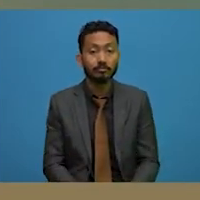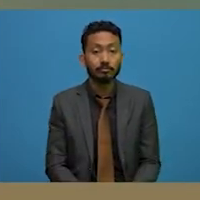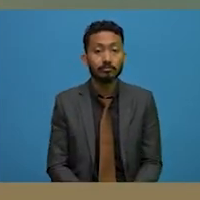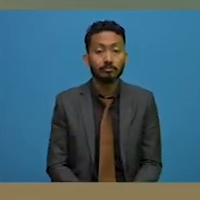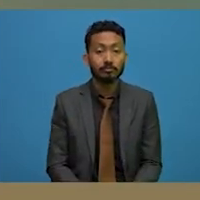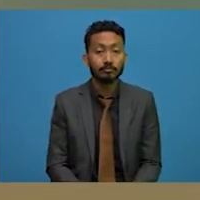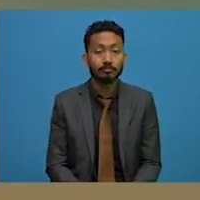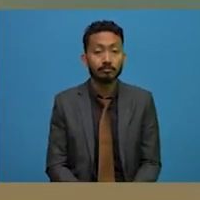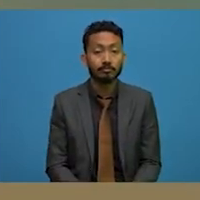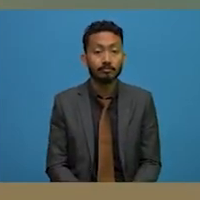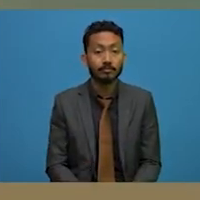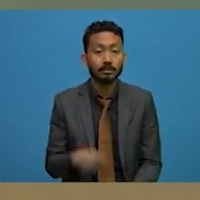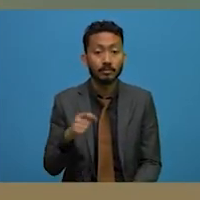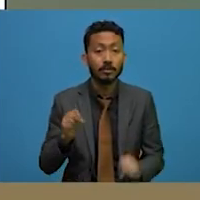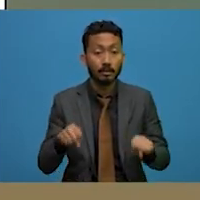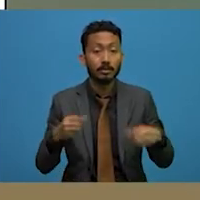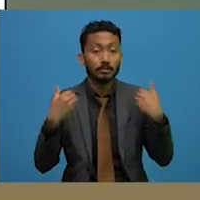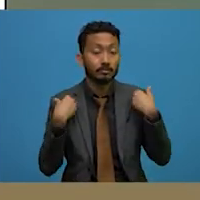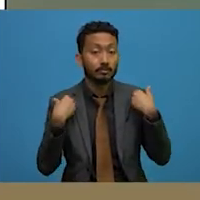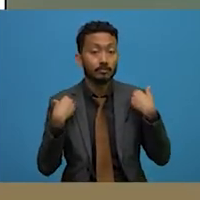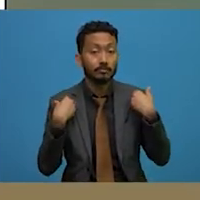Teks boleh terdiri daripada